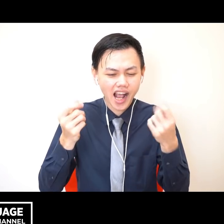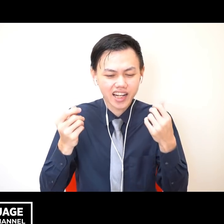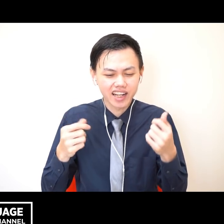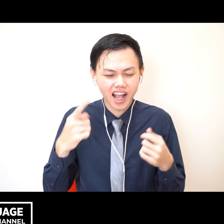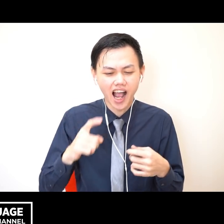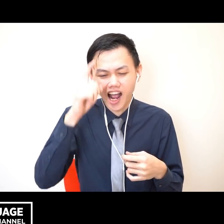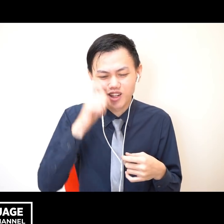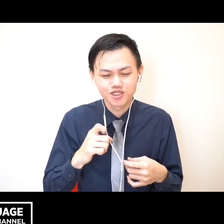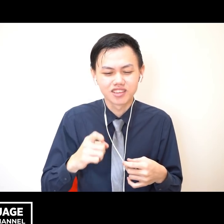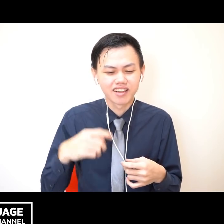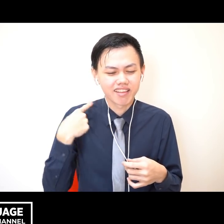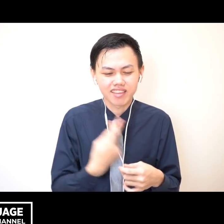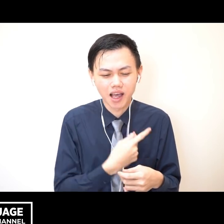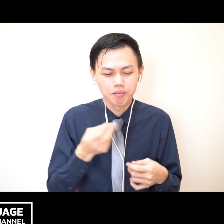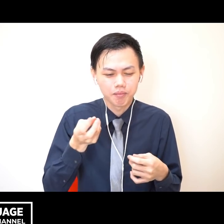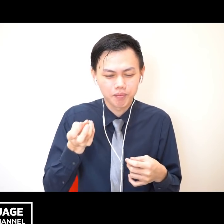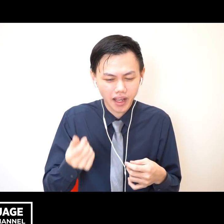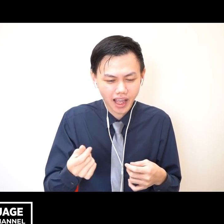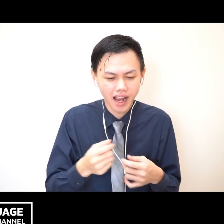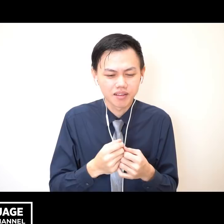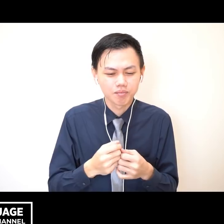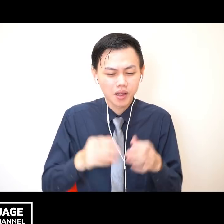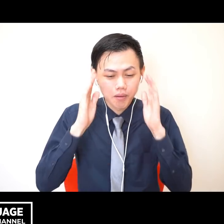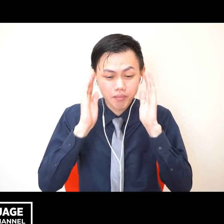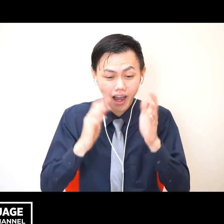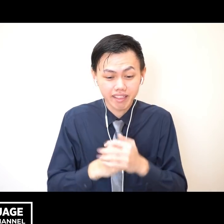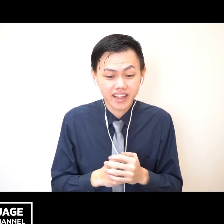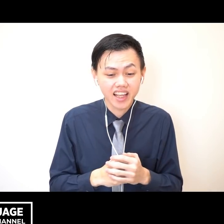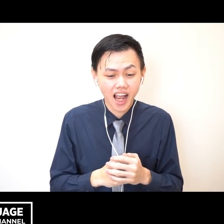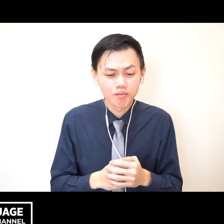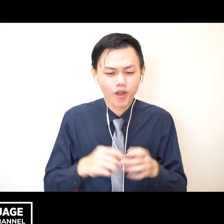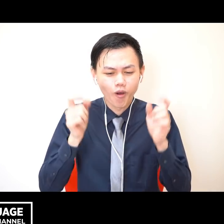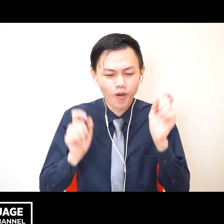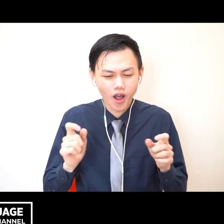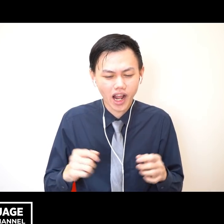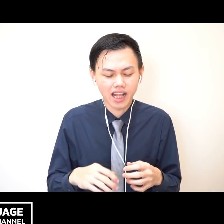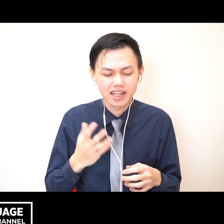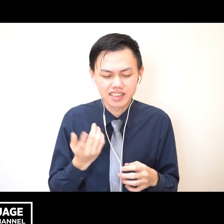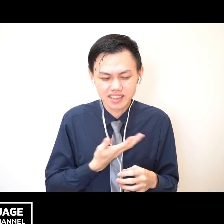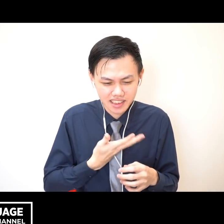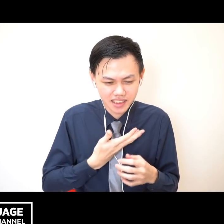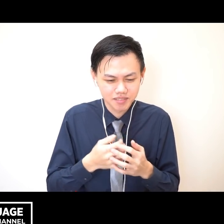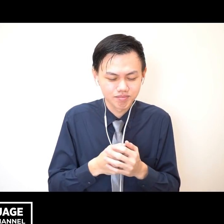ingin mempertahankan hubungan, orang yang ingin mempertahankan hubungan adalah orang yang selalu